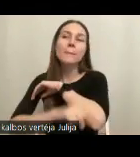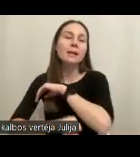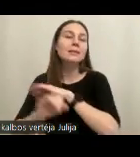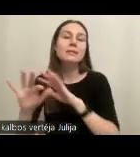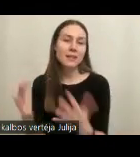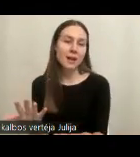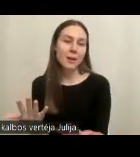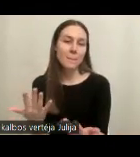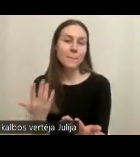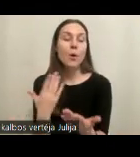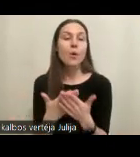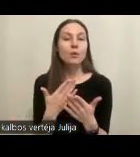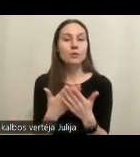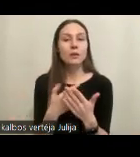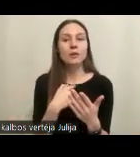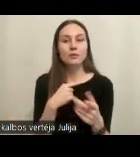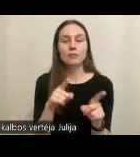jaučiuosi artima tam.